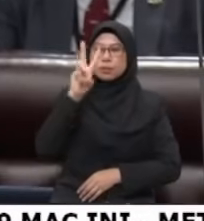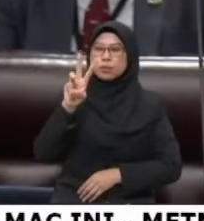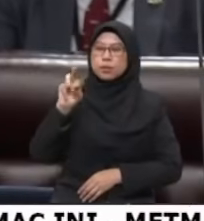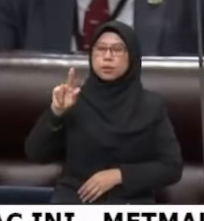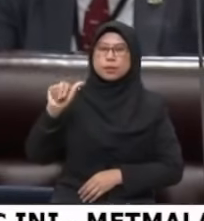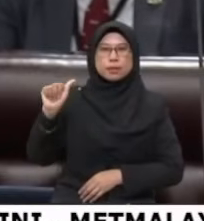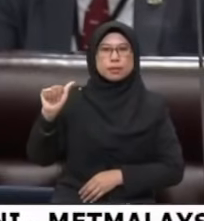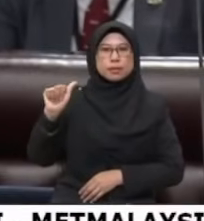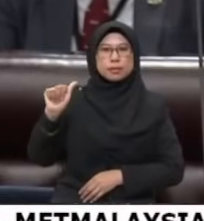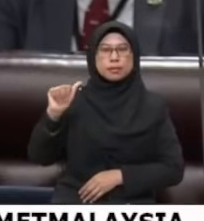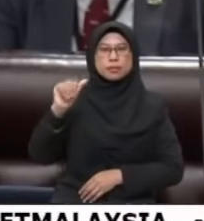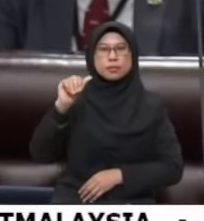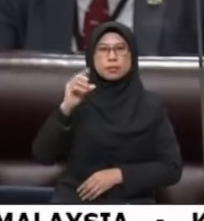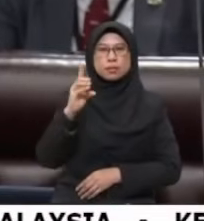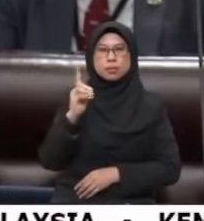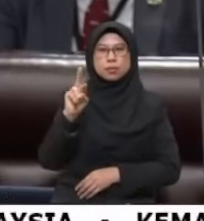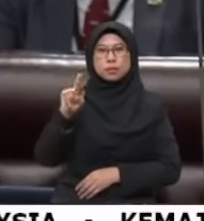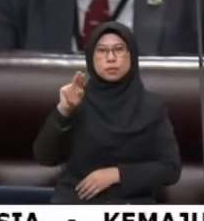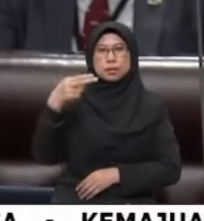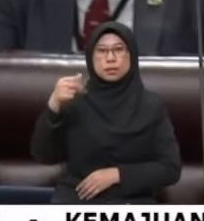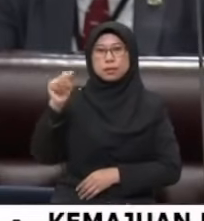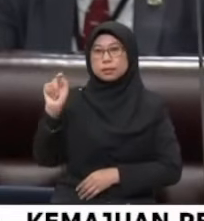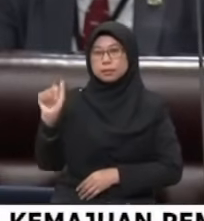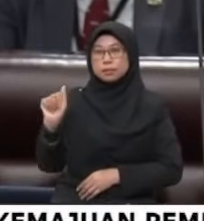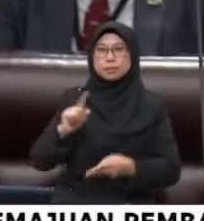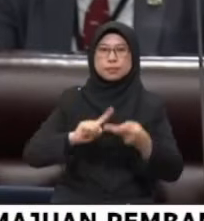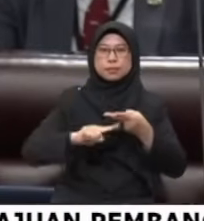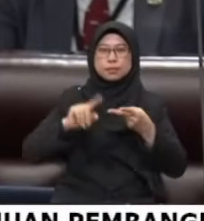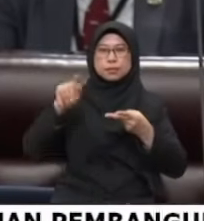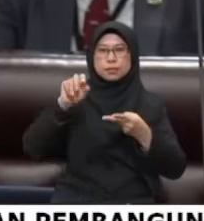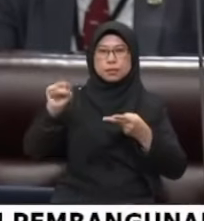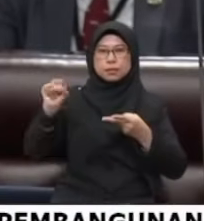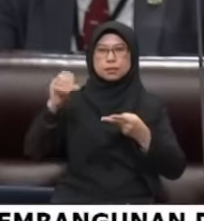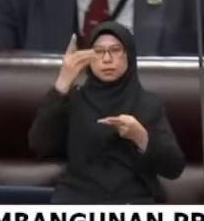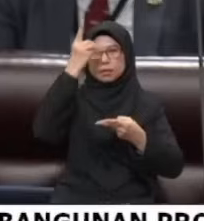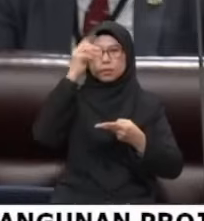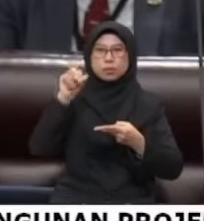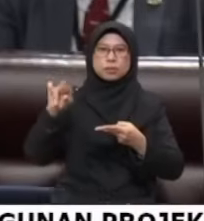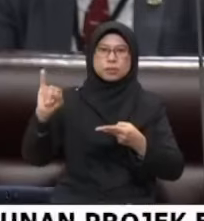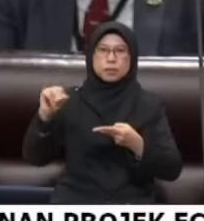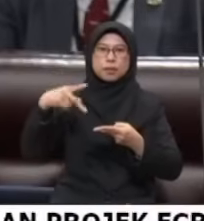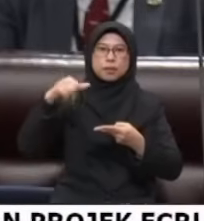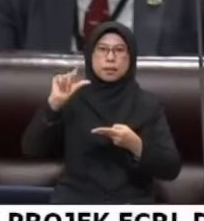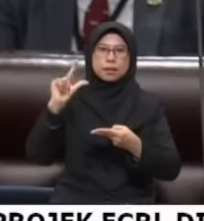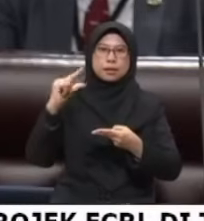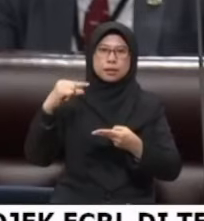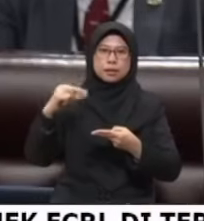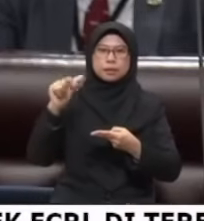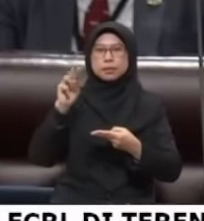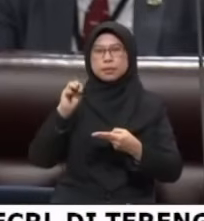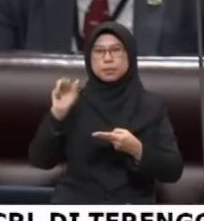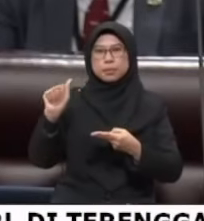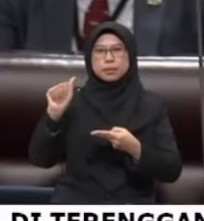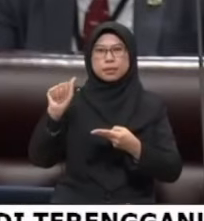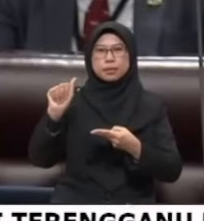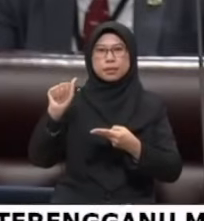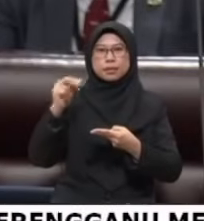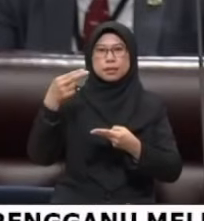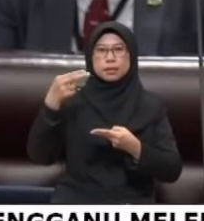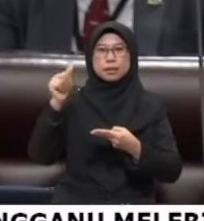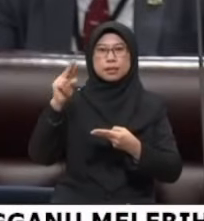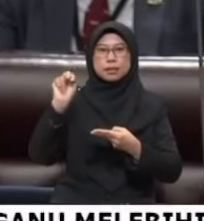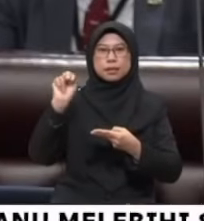Dr Mohamad Hatta dan yang berhormat Senator Tan Sri Datuk Seri Panglima Datuk Seri Panglima Anifa